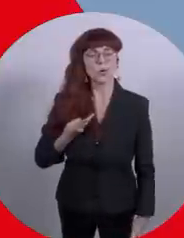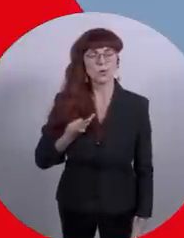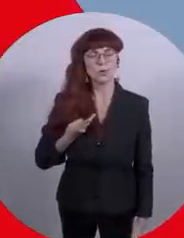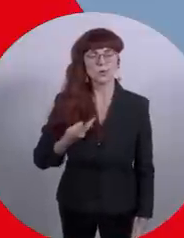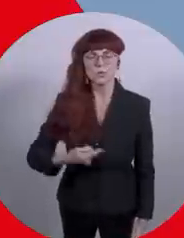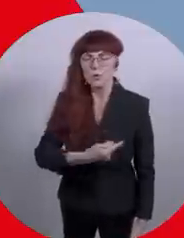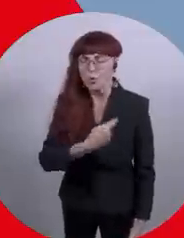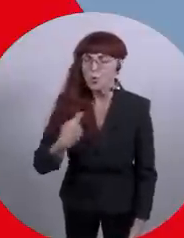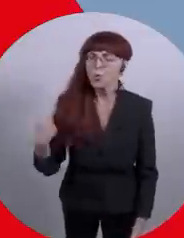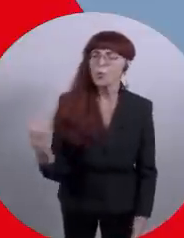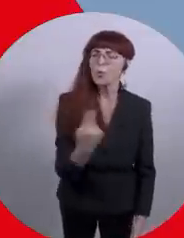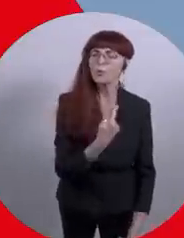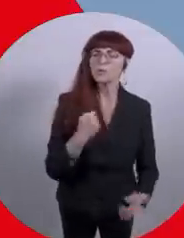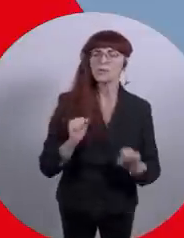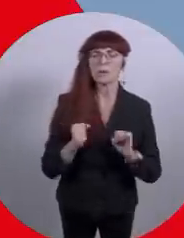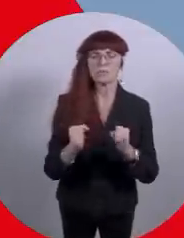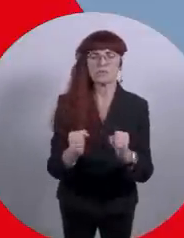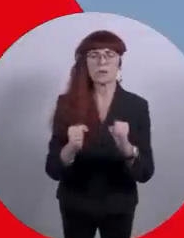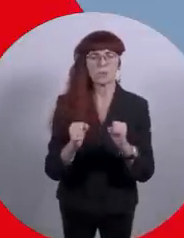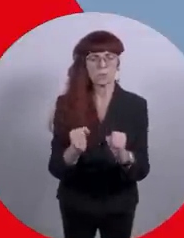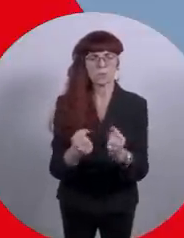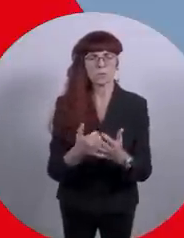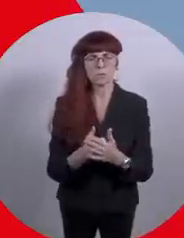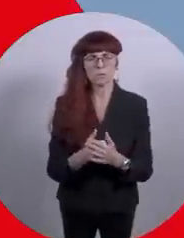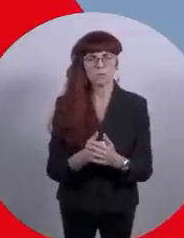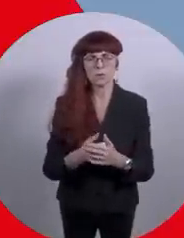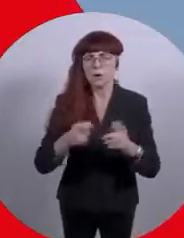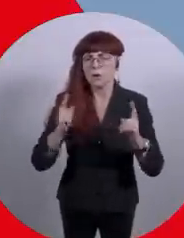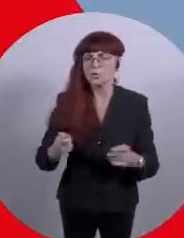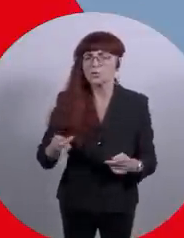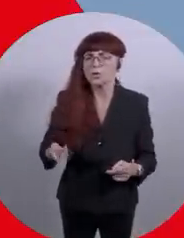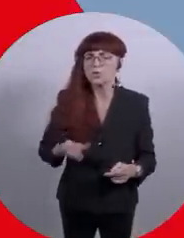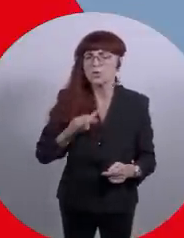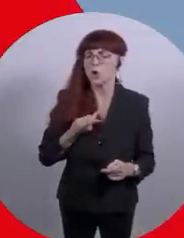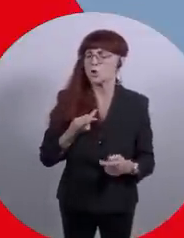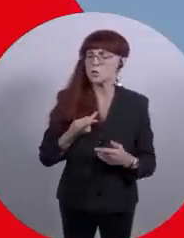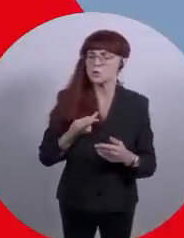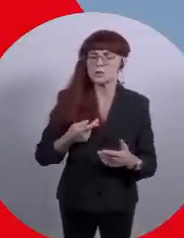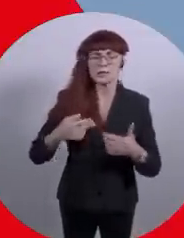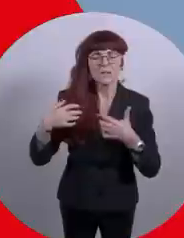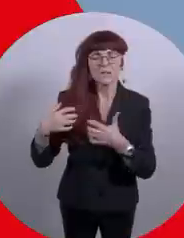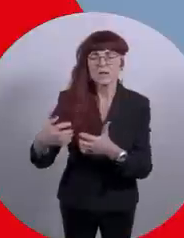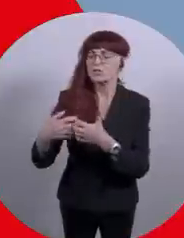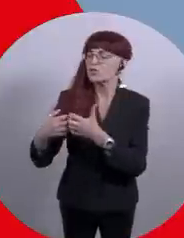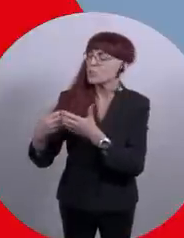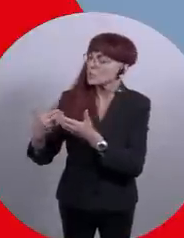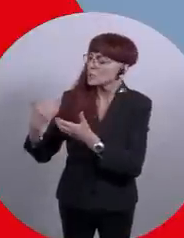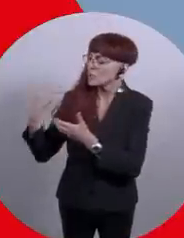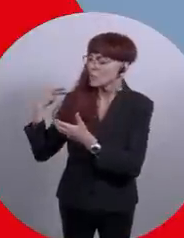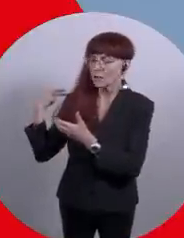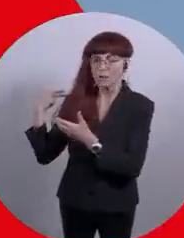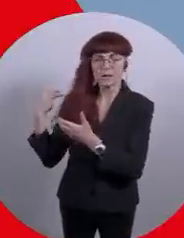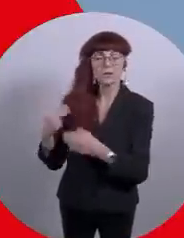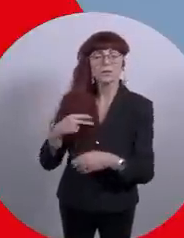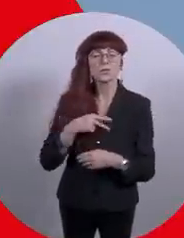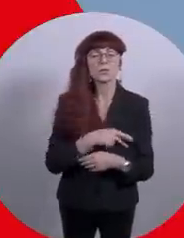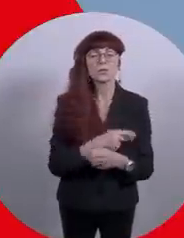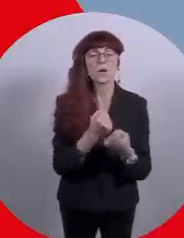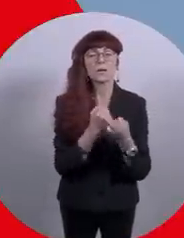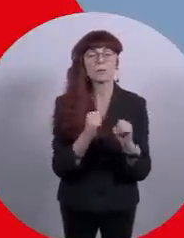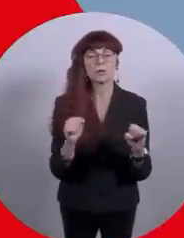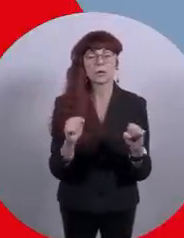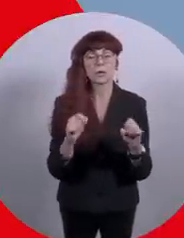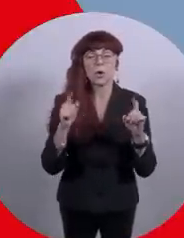Bewegung stolz zu sein auf die Geschichte der Sozialdemokratie auch zu wissen für wen